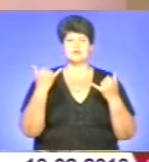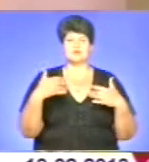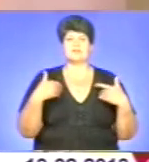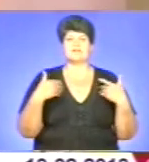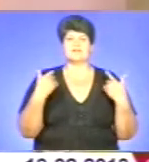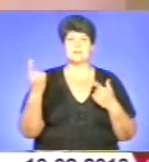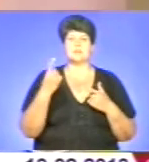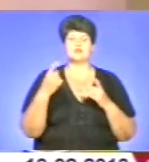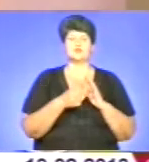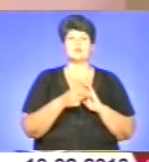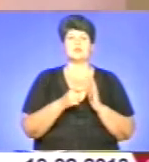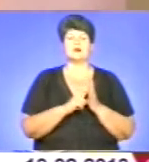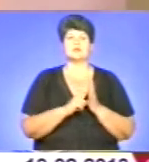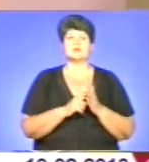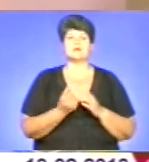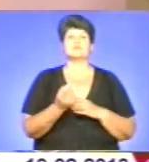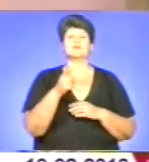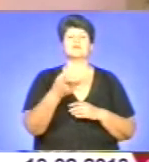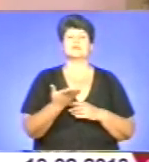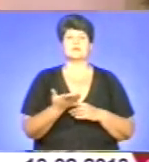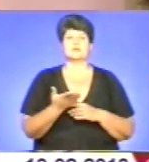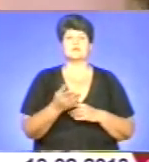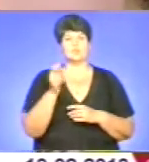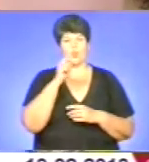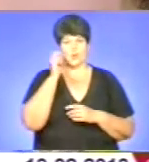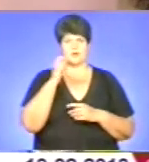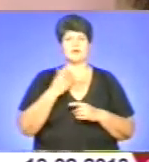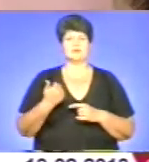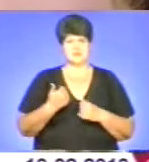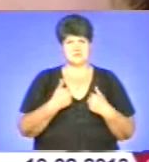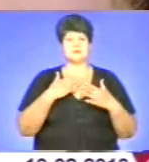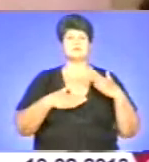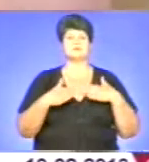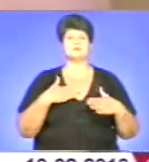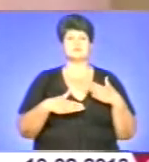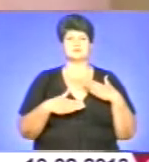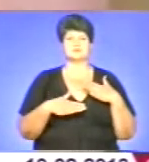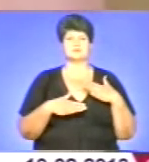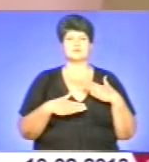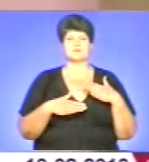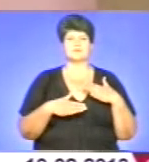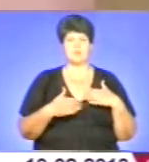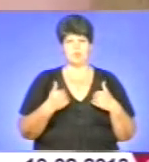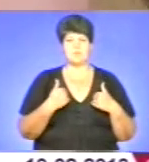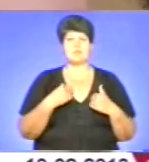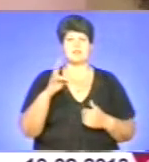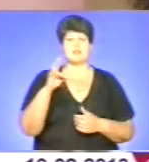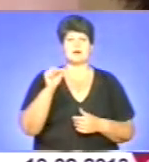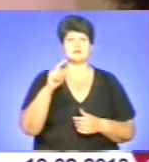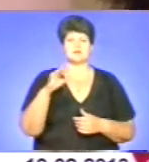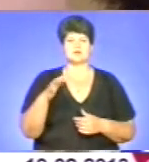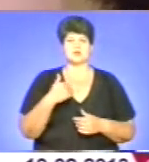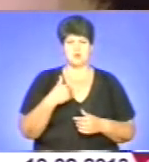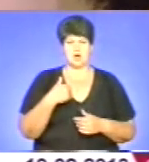а звідки ляти він каже з України Я тішуся Бо каже мій Назарчик я з